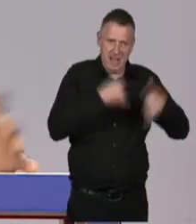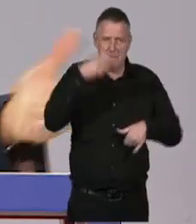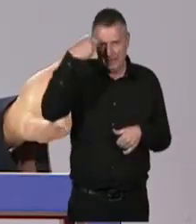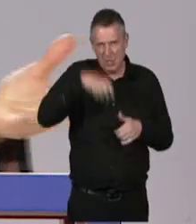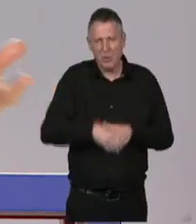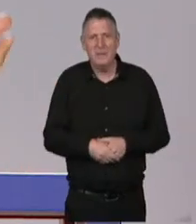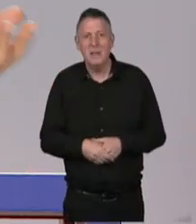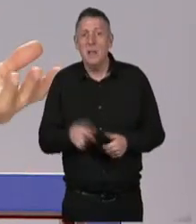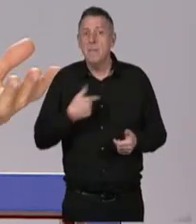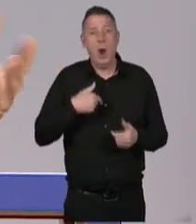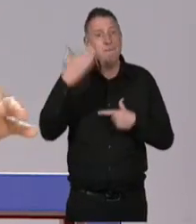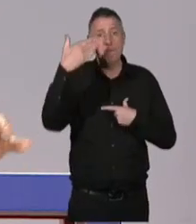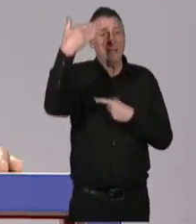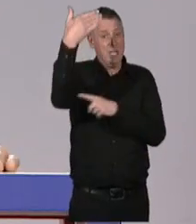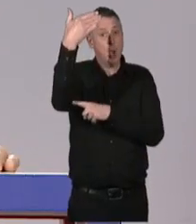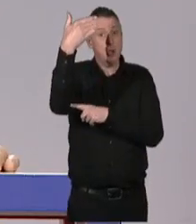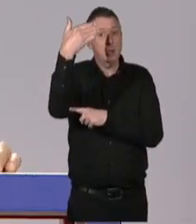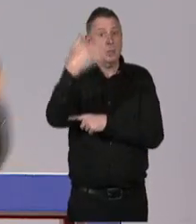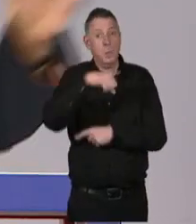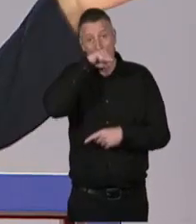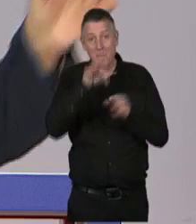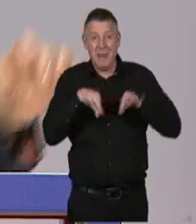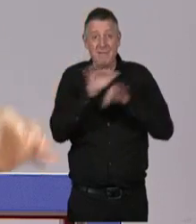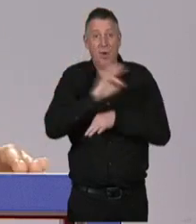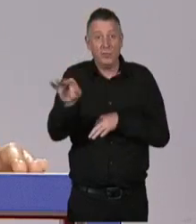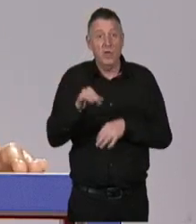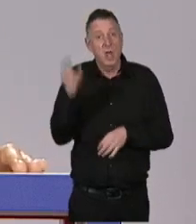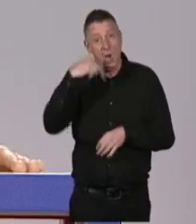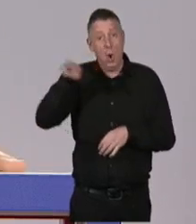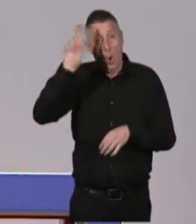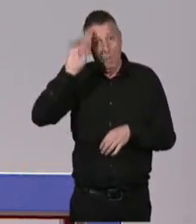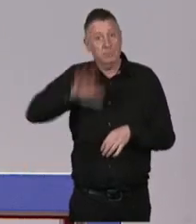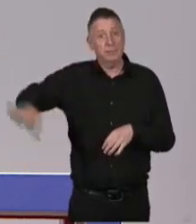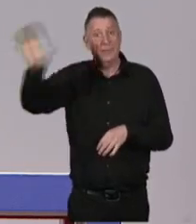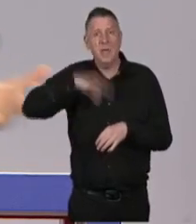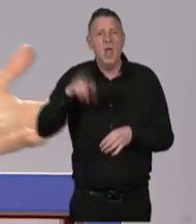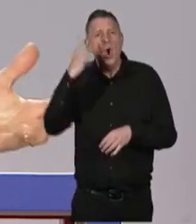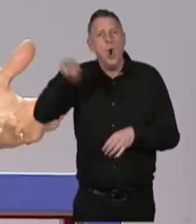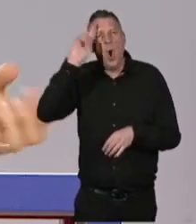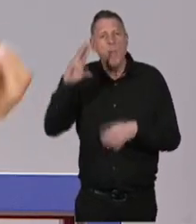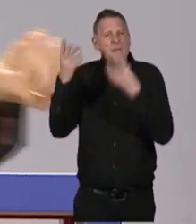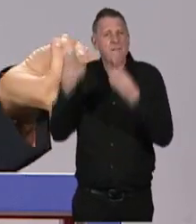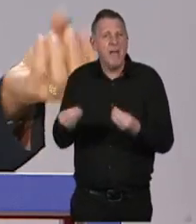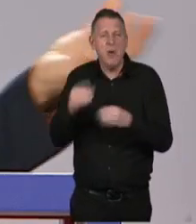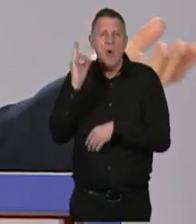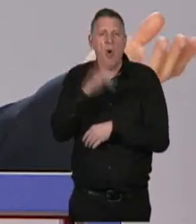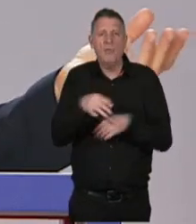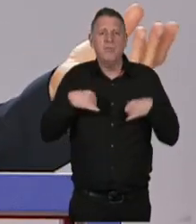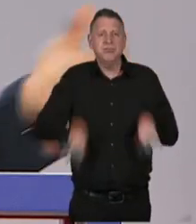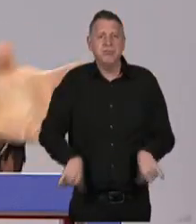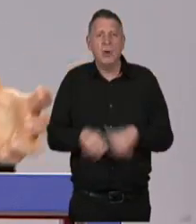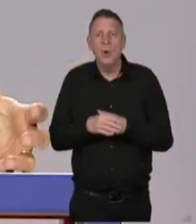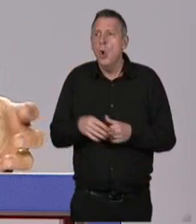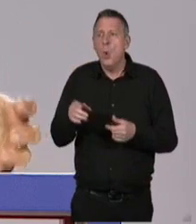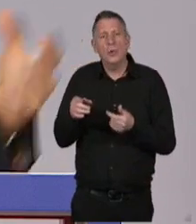Je suis patriote et européenne, mais je refuse une Europe impuissante. Je refuse une Europe fédérale qui diluerait notre